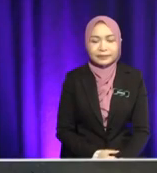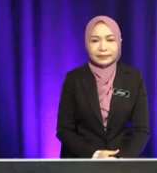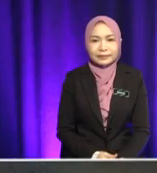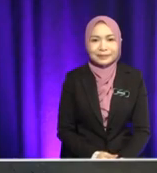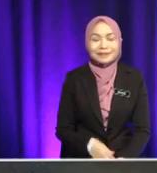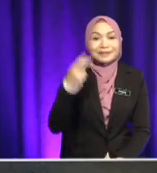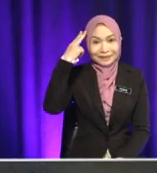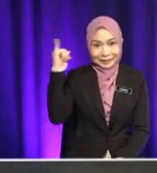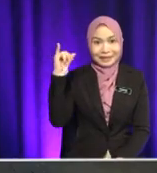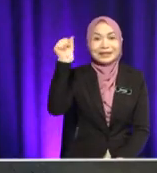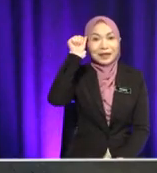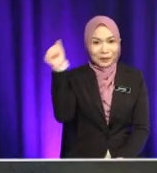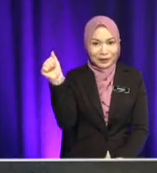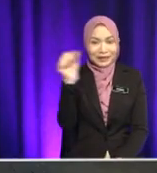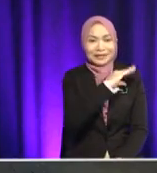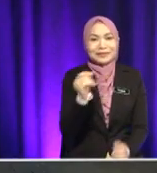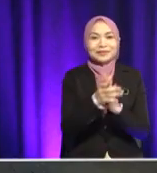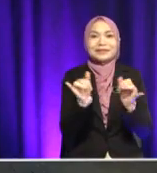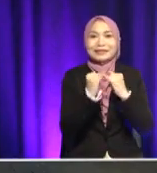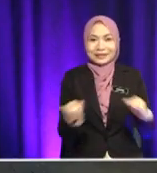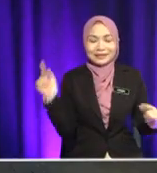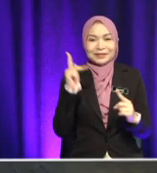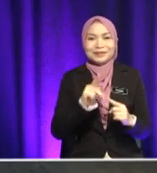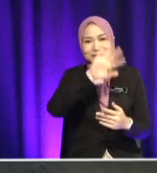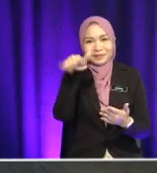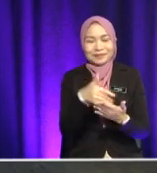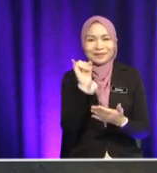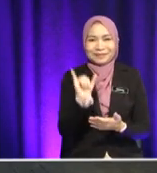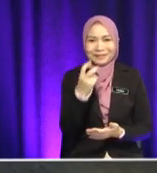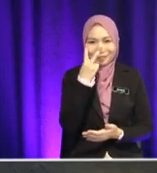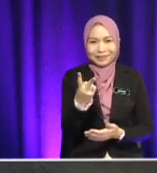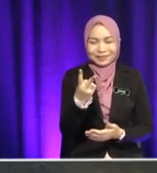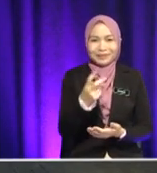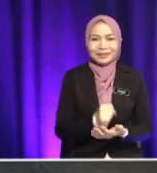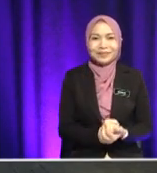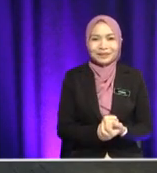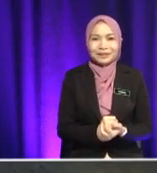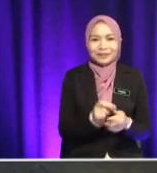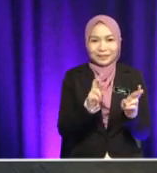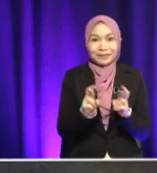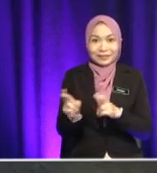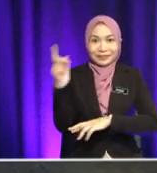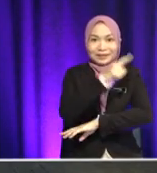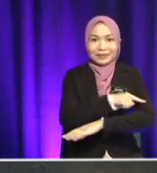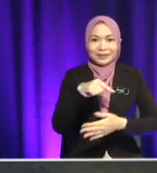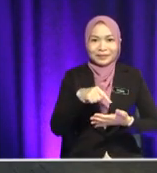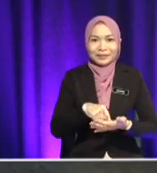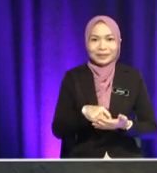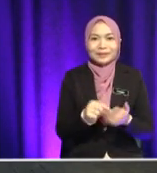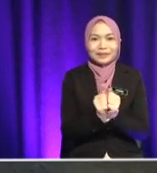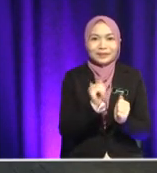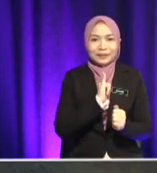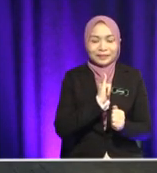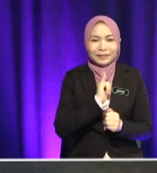Hai assalamualaikum Salam sejahtera kepada semua yang sudah menyaksikan sukses svm 2022 bersama saya